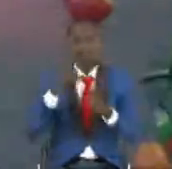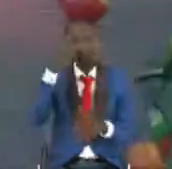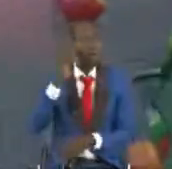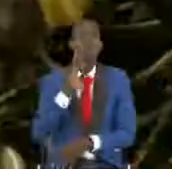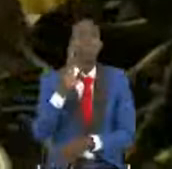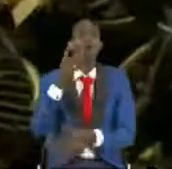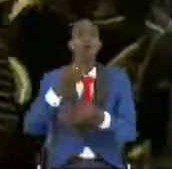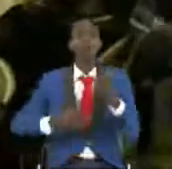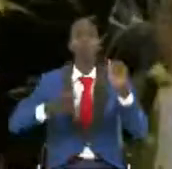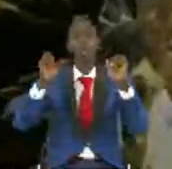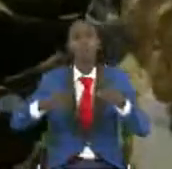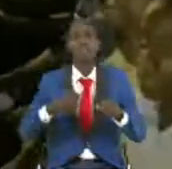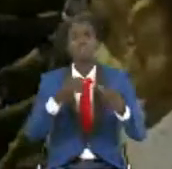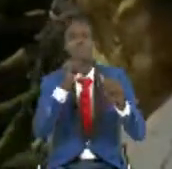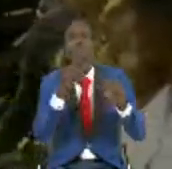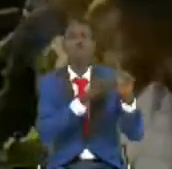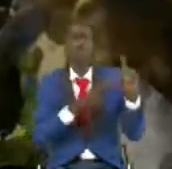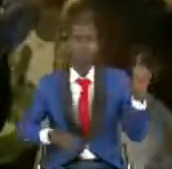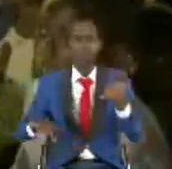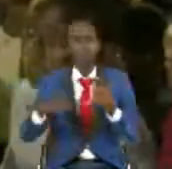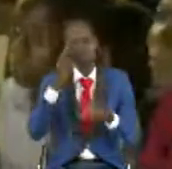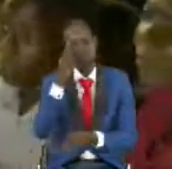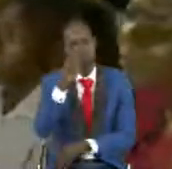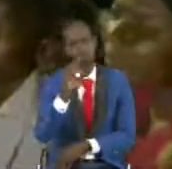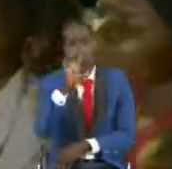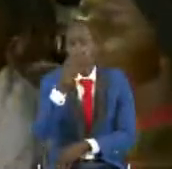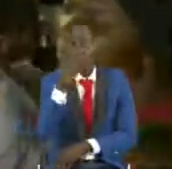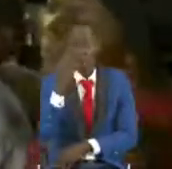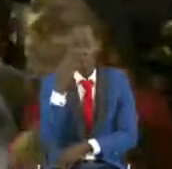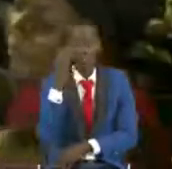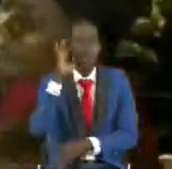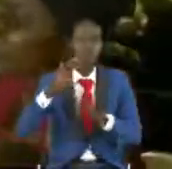ne peut pas faire pour toi? Tes yeux aveugles vont s'ouvrir.